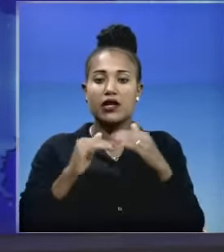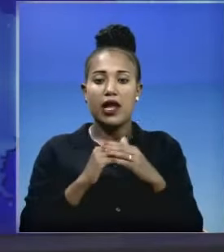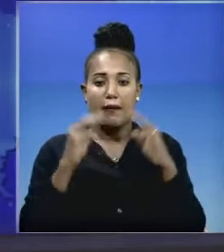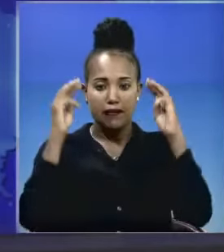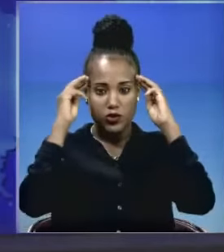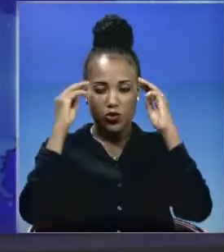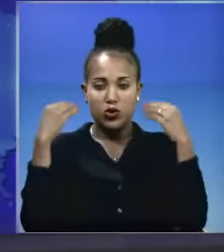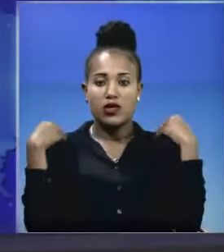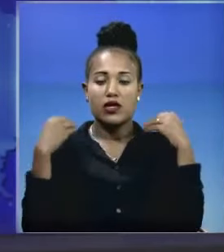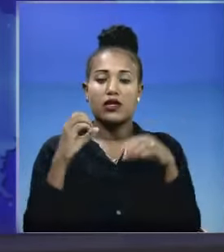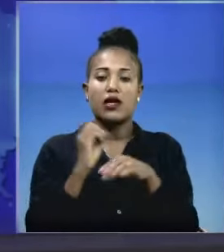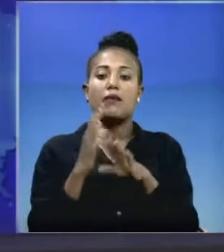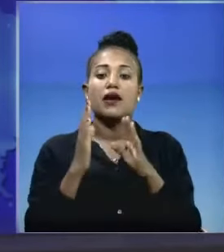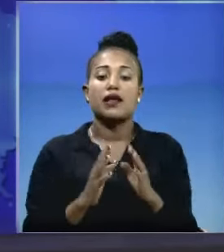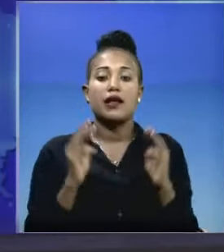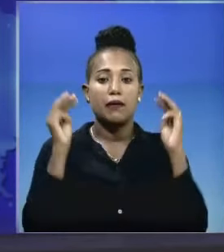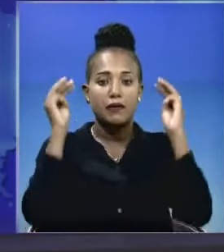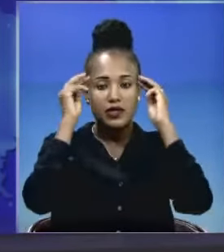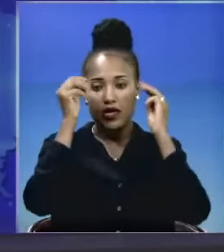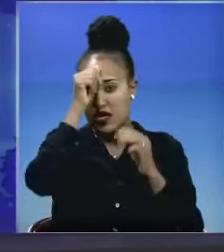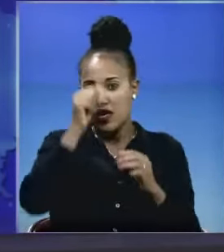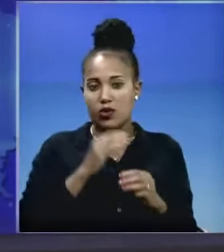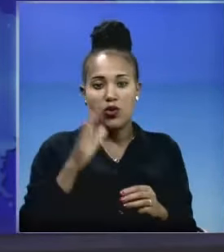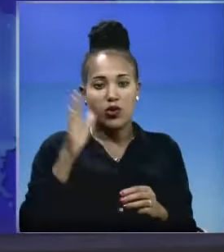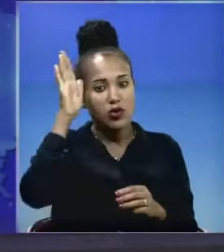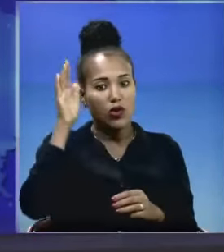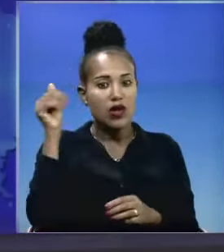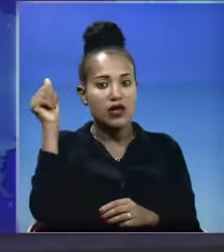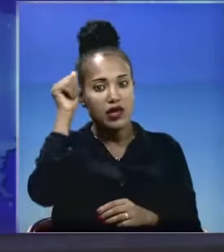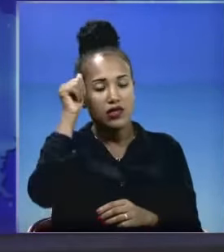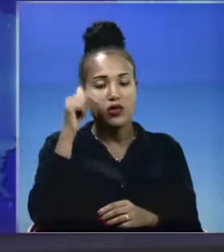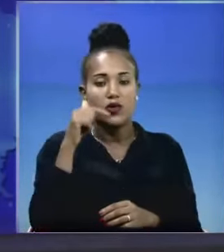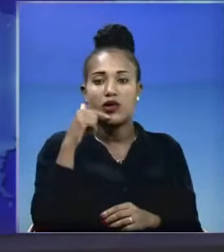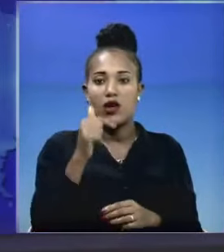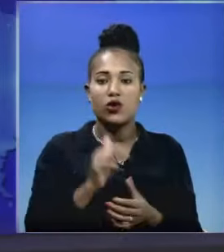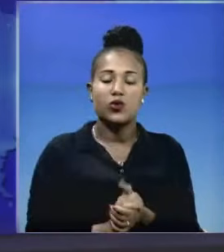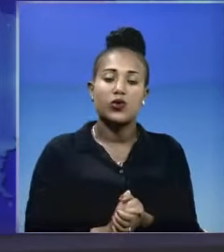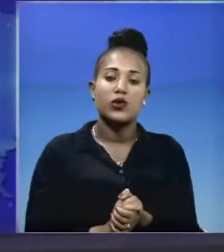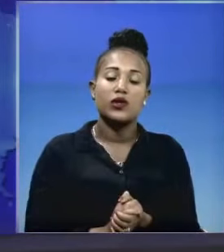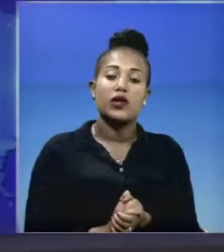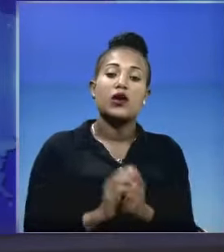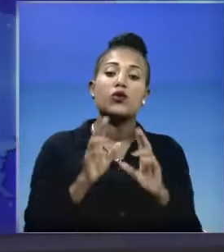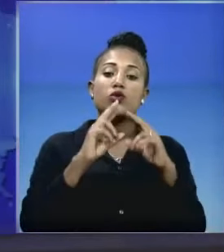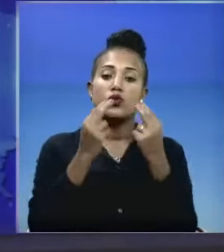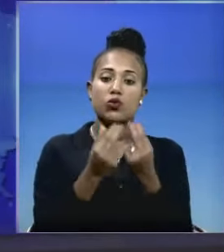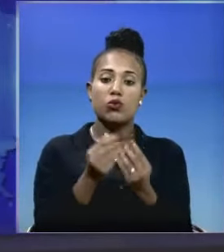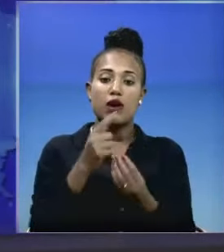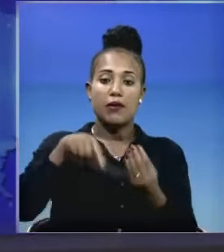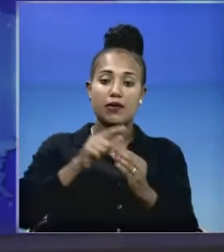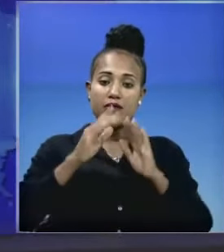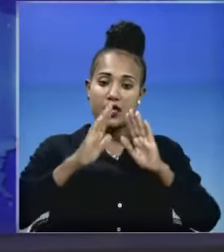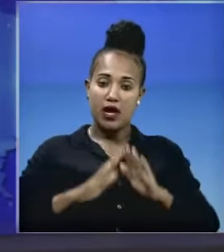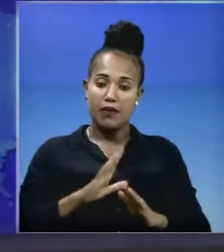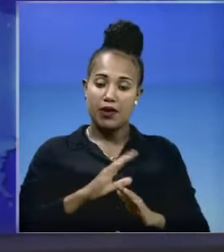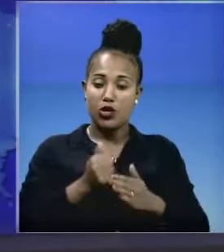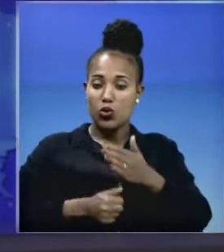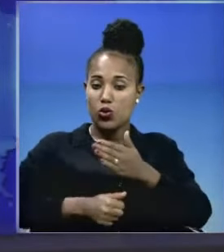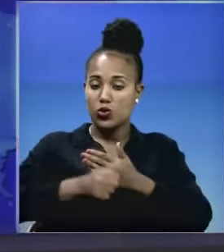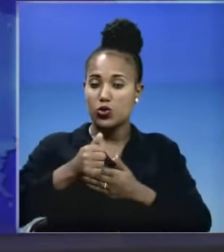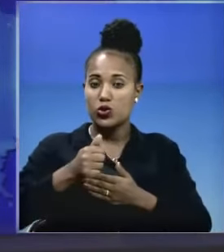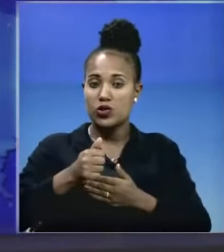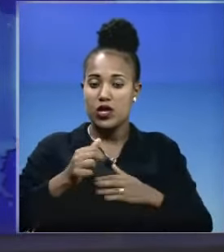እንደሚጠብቁበት የጠቅላይ ሚኒስትሩ የደህንነት አማካሪ ሚኒስትር አቶ ገዱ አንዳርጋቸው ተናገሩ። ግብረ ኃይሉ በአካባቢ የደረሰውን